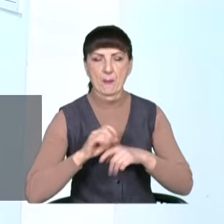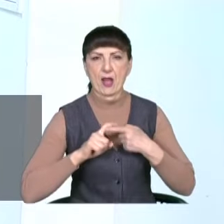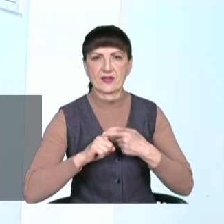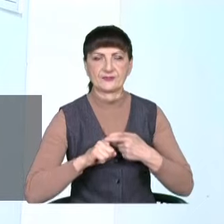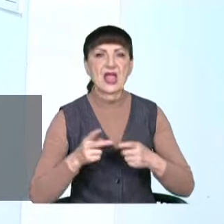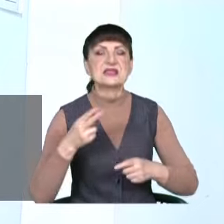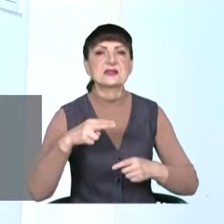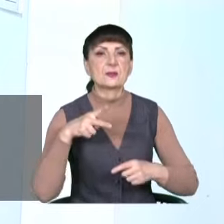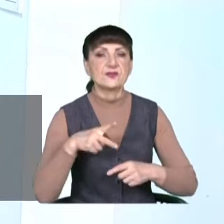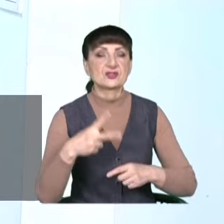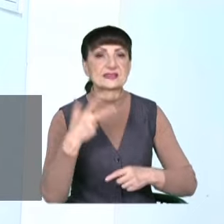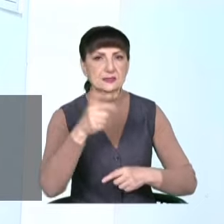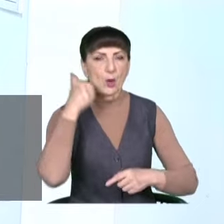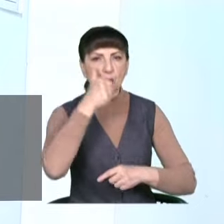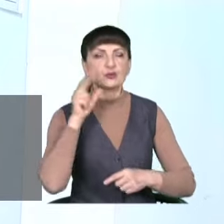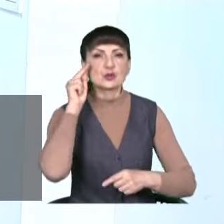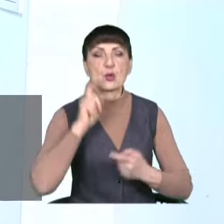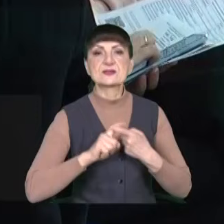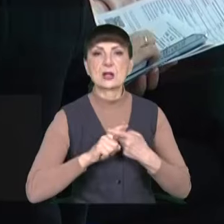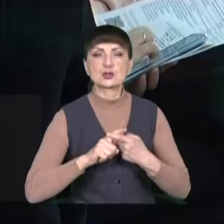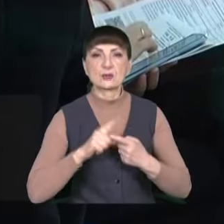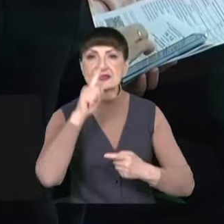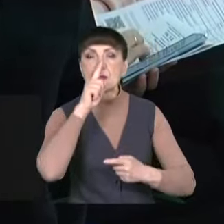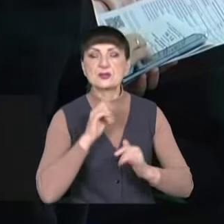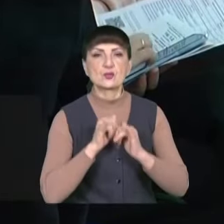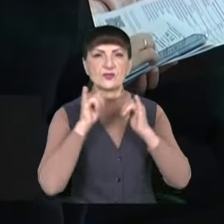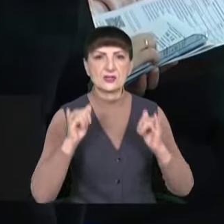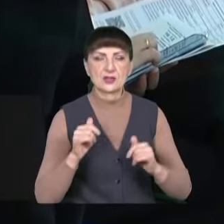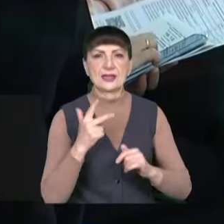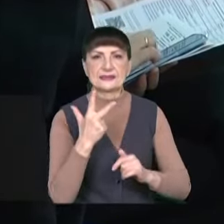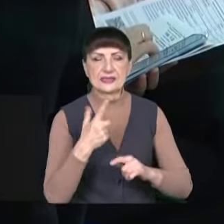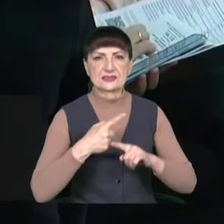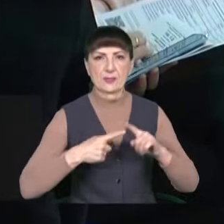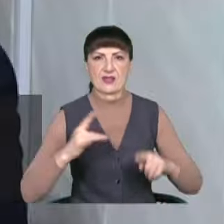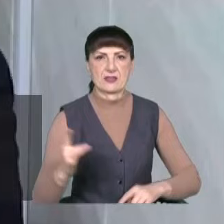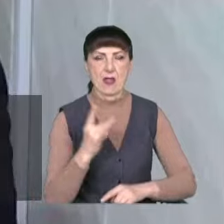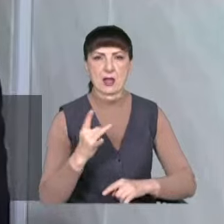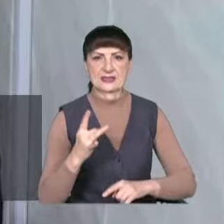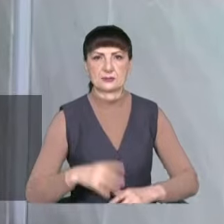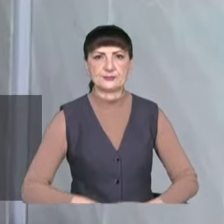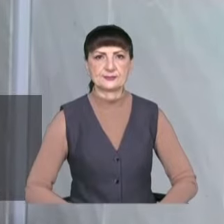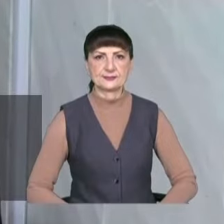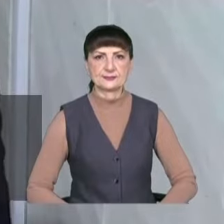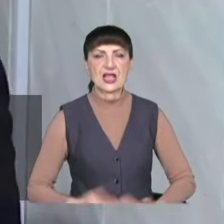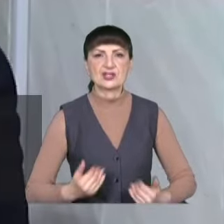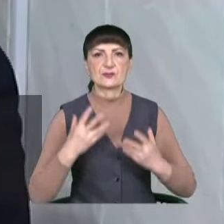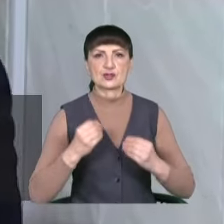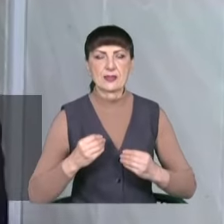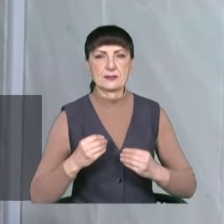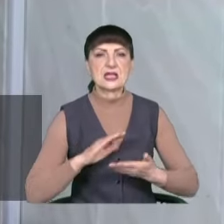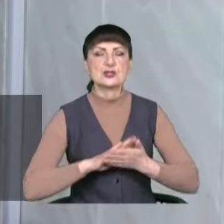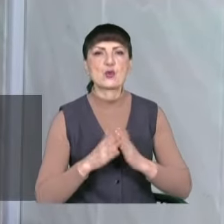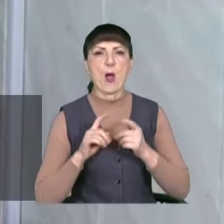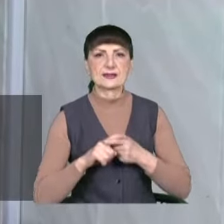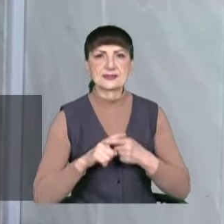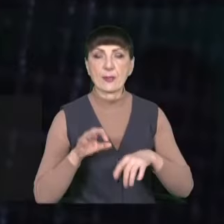декабря 2023-го число инфицированных за месяц увеличилось в 3,5 раза. На сегодняшний день эпидемиологическая ситуация